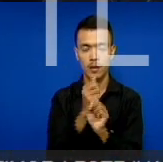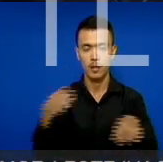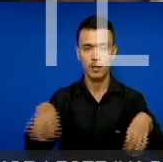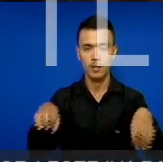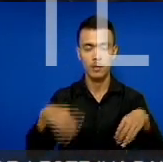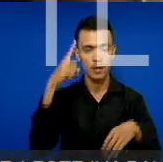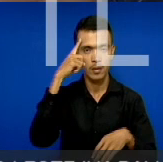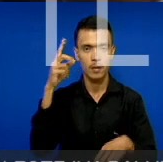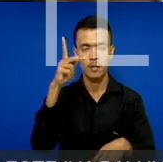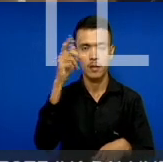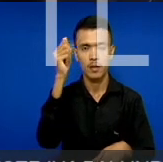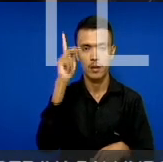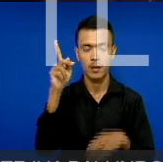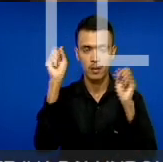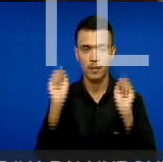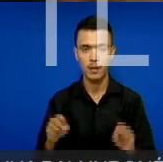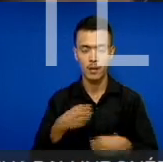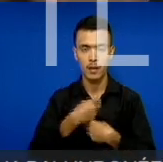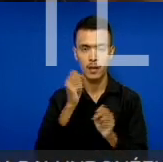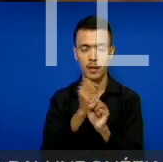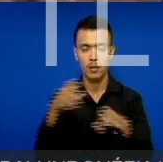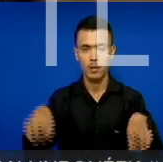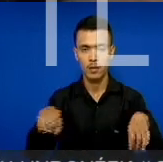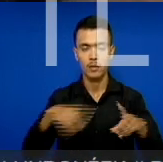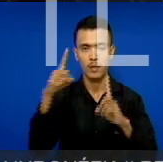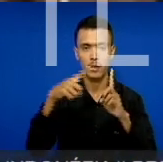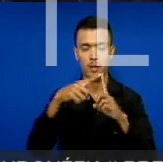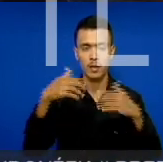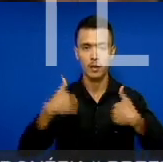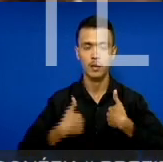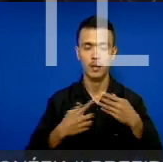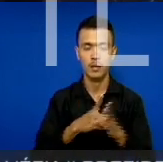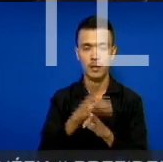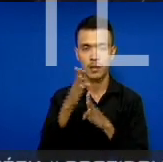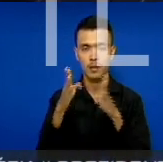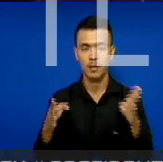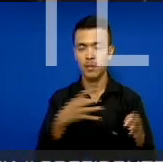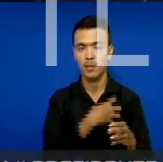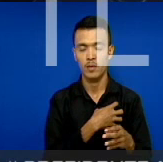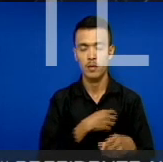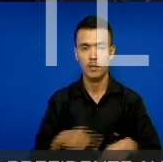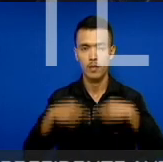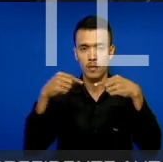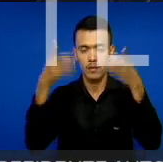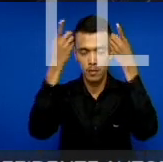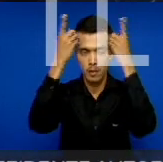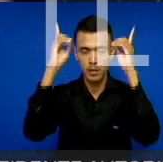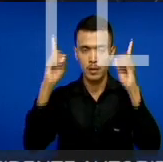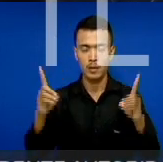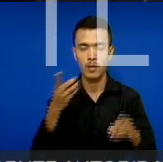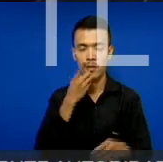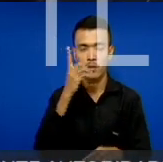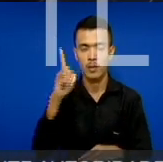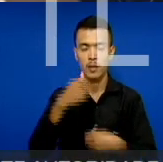kak so bele halo servisu wan hira iha komisar. Komisaru maka for dispatch, komisaru maka dehan